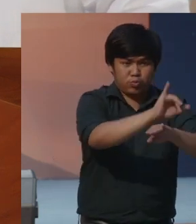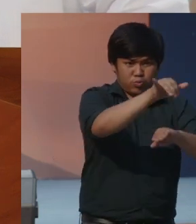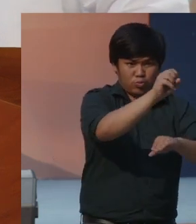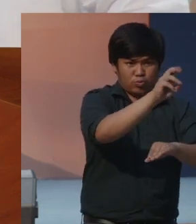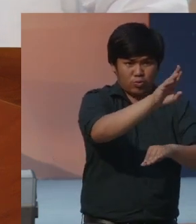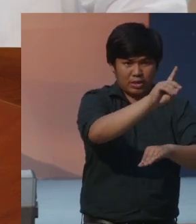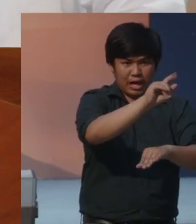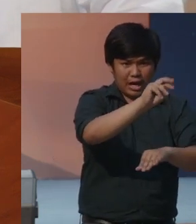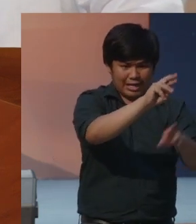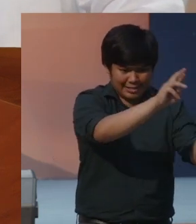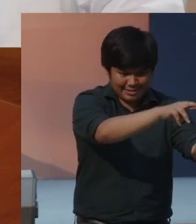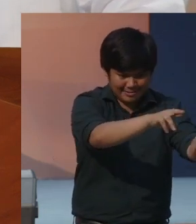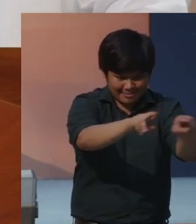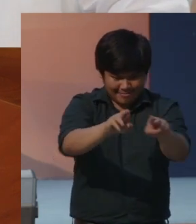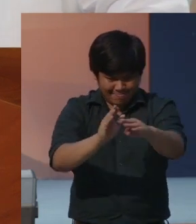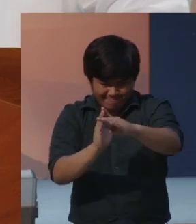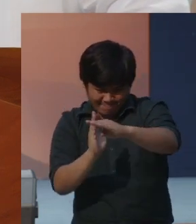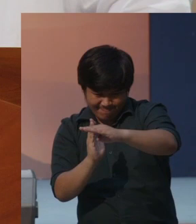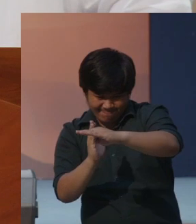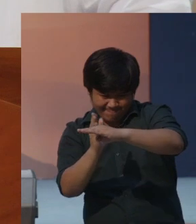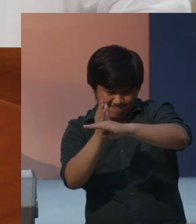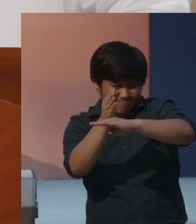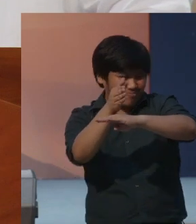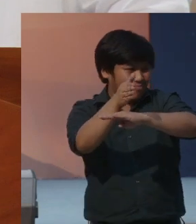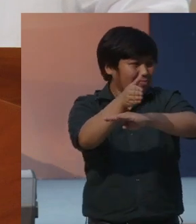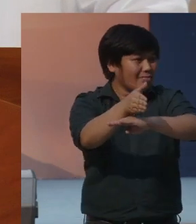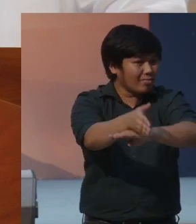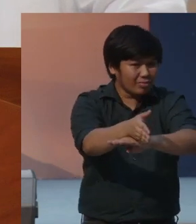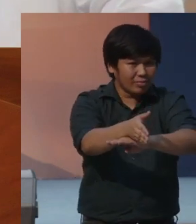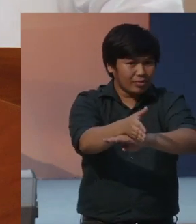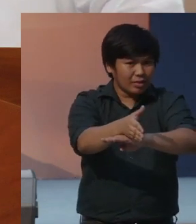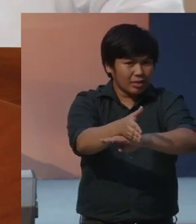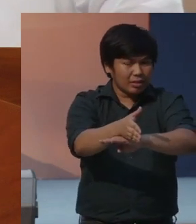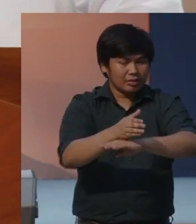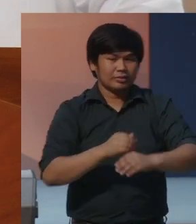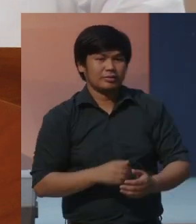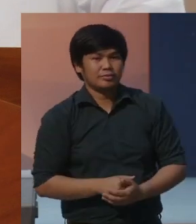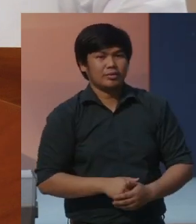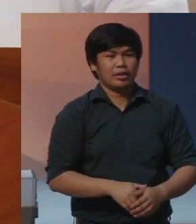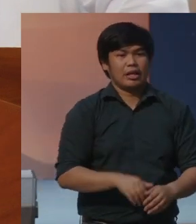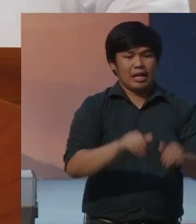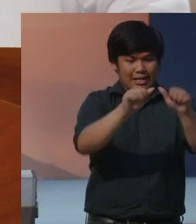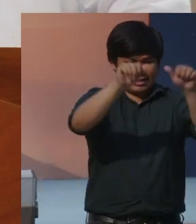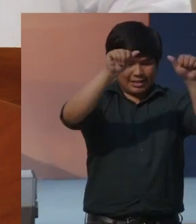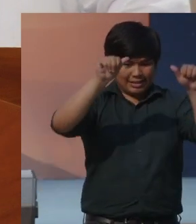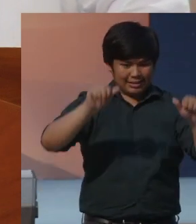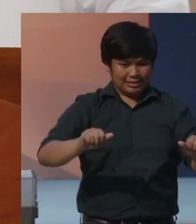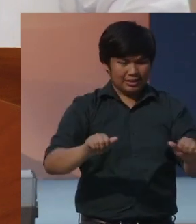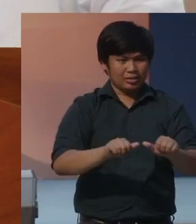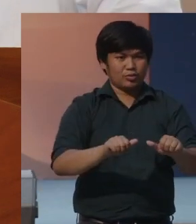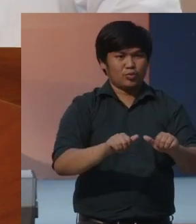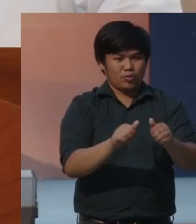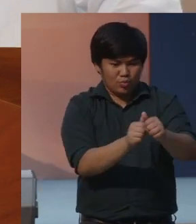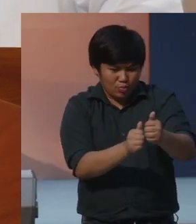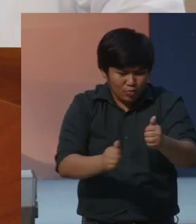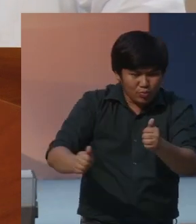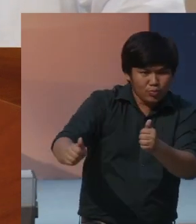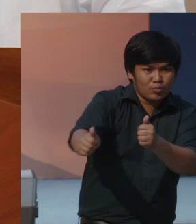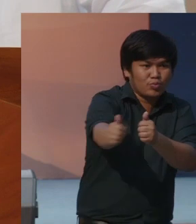no? Take up the Ark of the Covenant and pass on before the people. So they took up the Ark of the Covenant and went before the